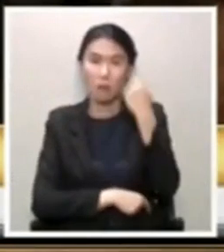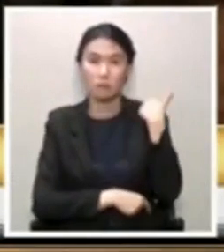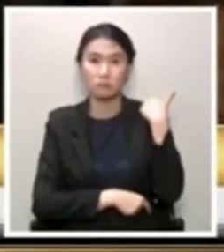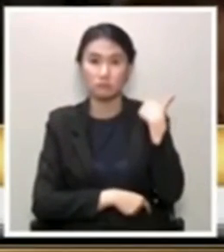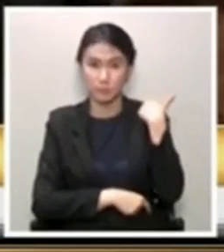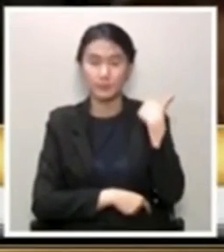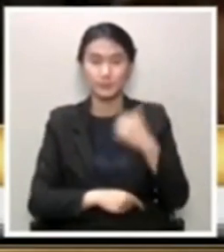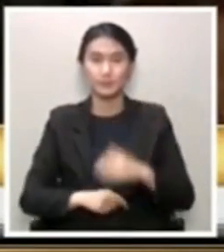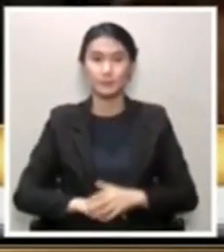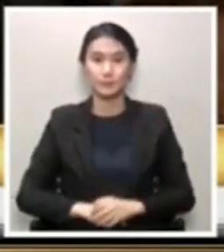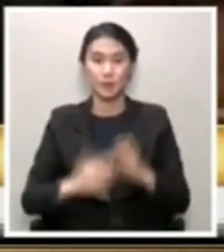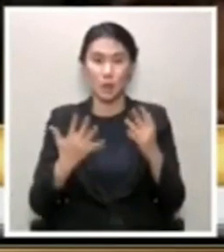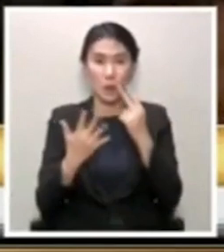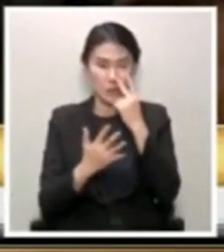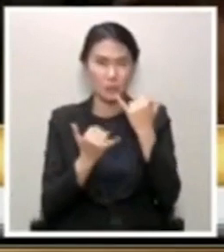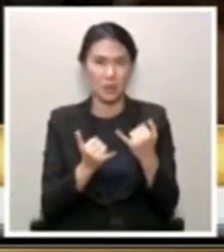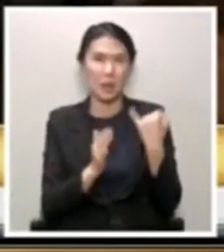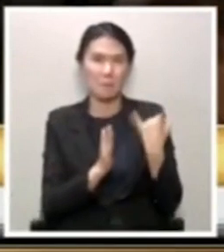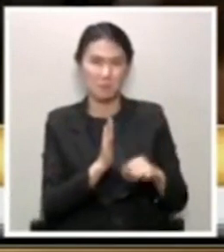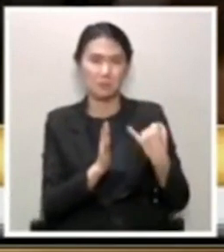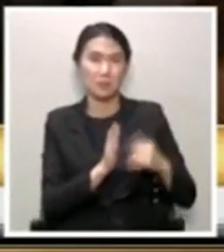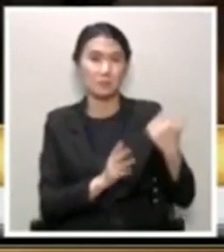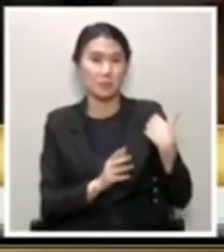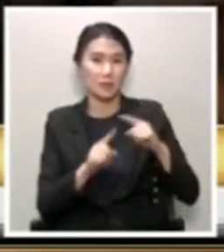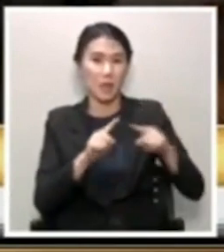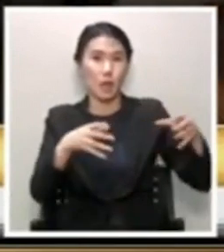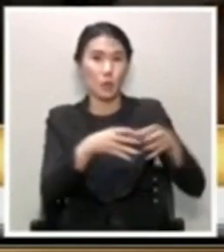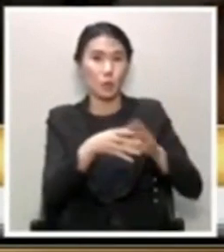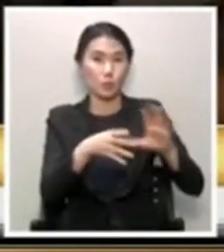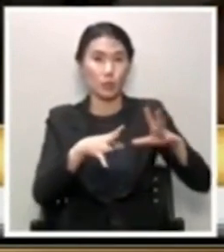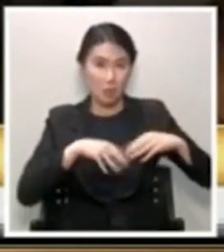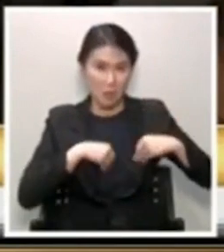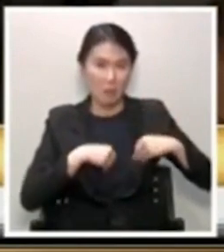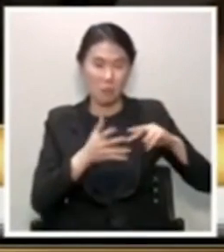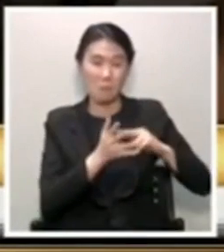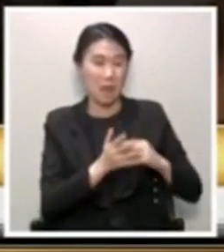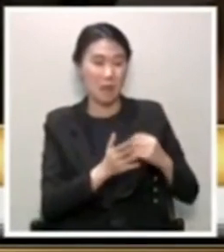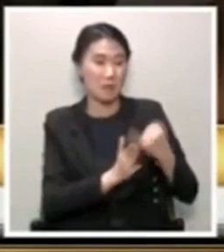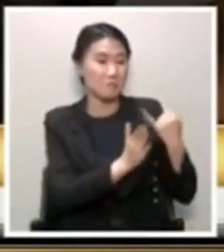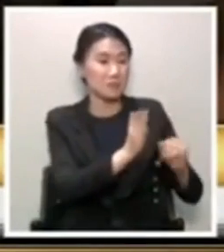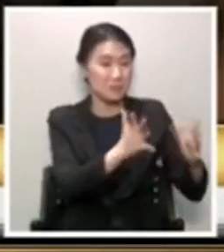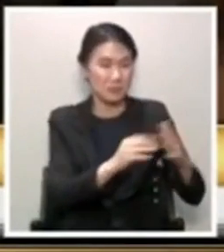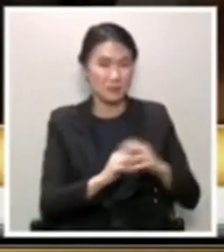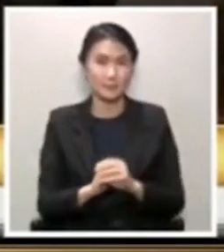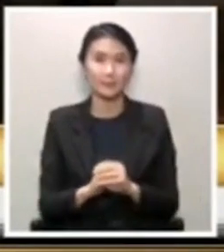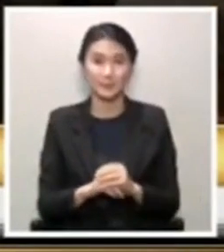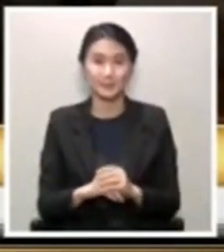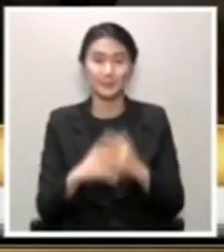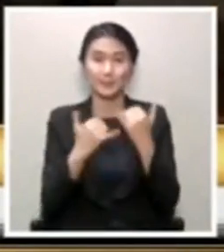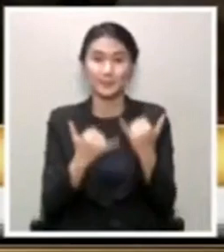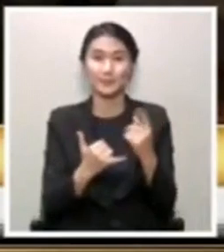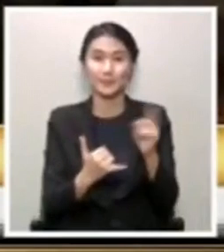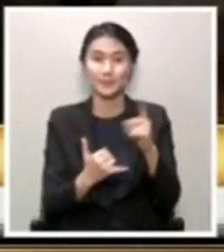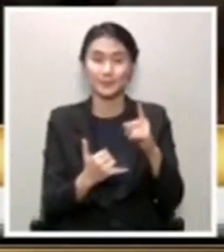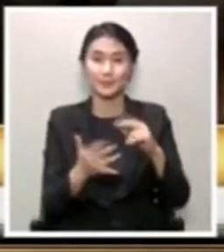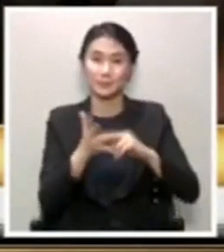ามตินะครับยังมีคดีติดตัวอยู่เต็มไปหมดแต่ฝ่ายรับนี่ไม่มีครับรณรงค์กันได้อย่างเต็มที่ดังนั้นการรณรงค์แบบนี้เนี่ยมัน